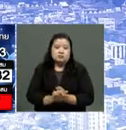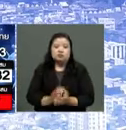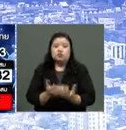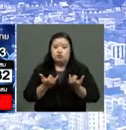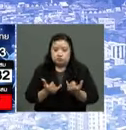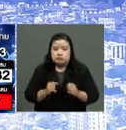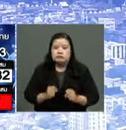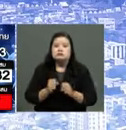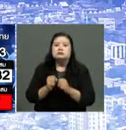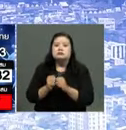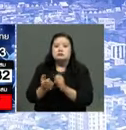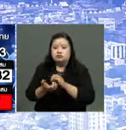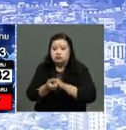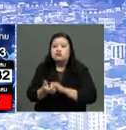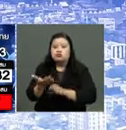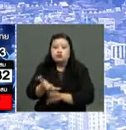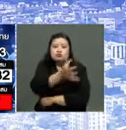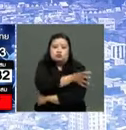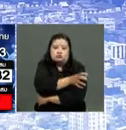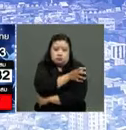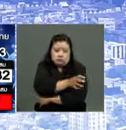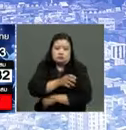ผู้ชายนะครับเราก็ติดต่อ Apple